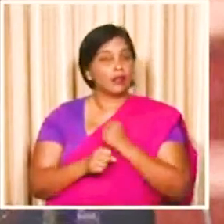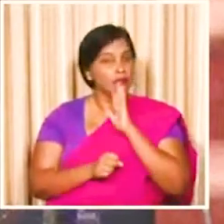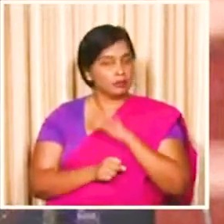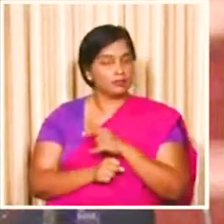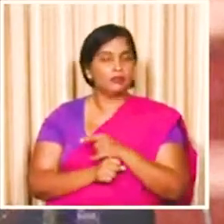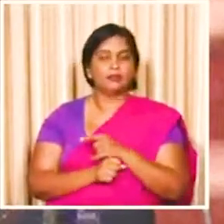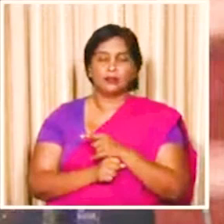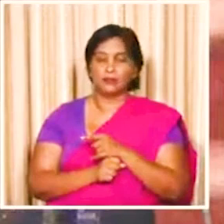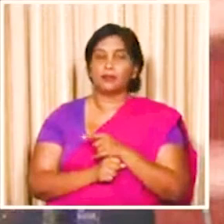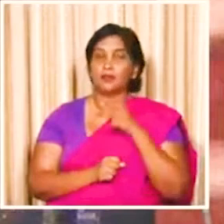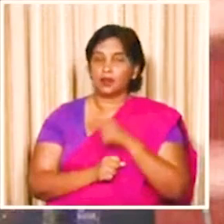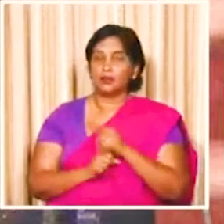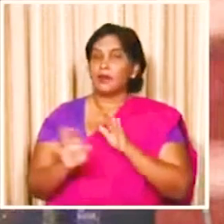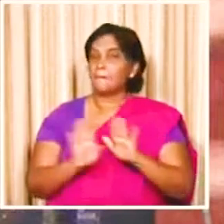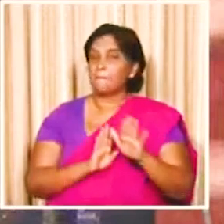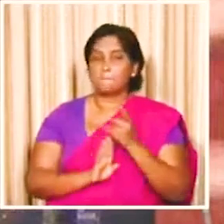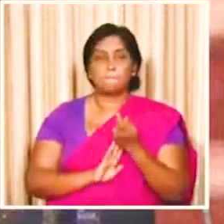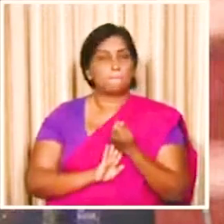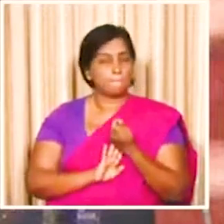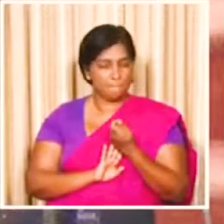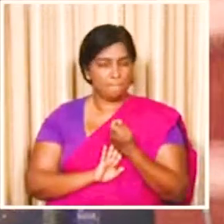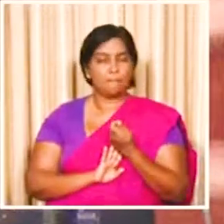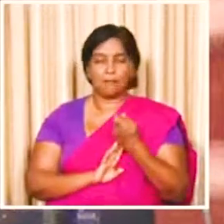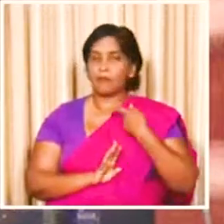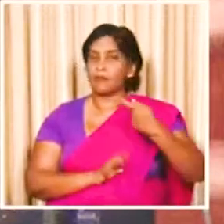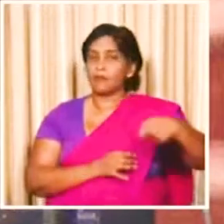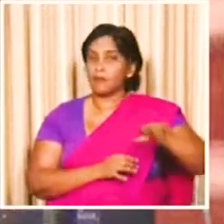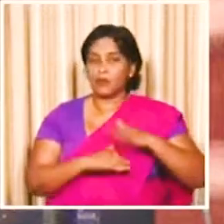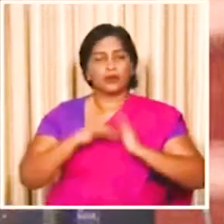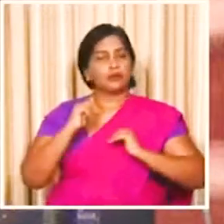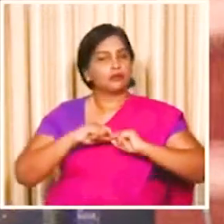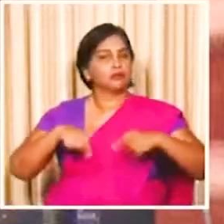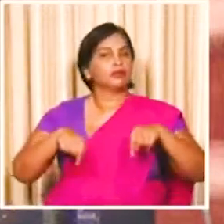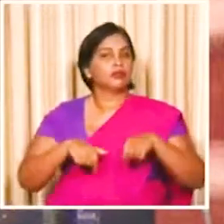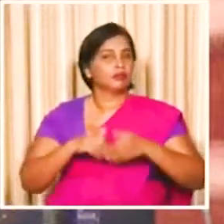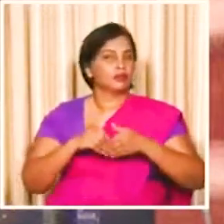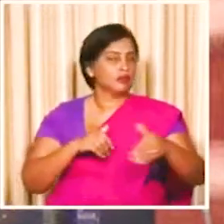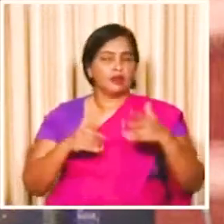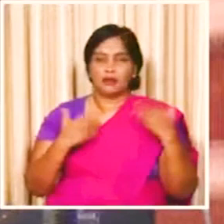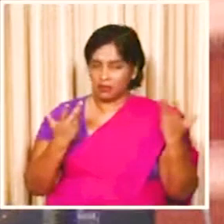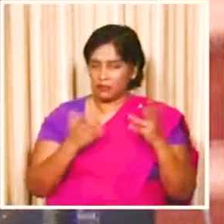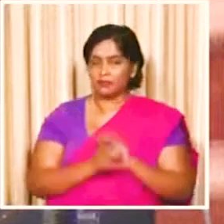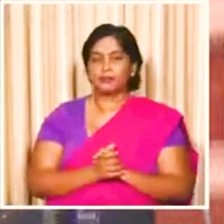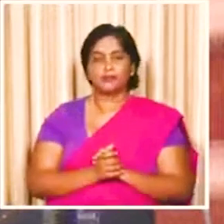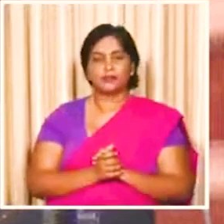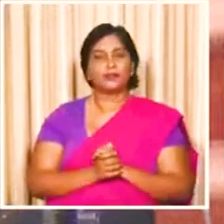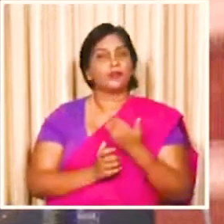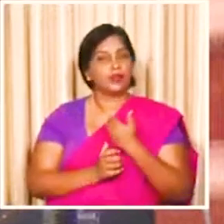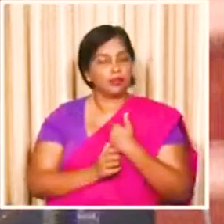இப்பொழுது இல்லை. எங்களுடைய விவசாயிகள் ரோட்டு ரோட்டிலே தங்களுடைய நெல்லை காய வைத்து நல்ல விலை வர வேண்டும் என்று